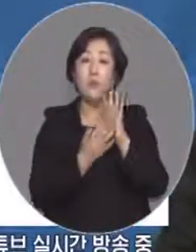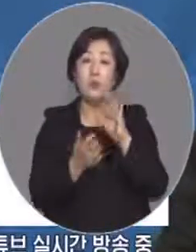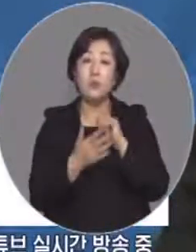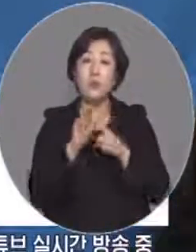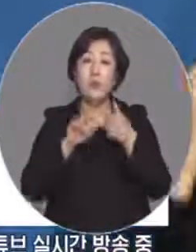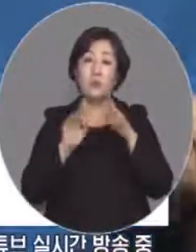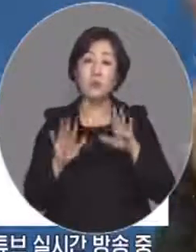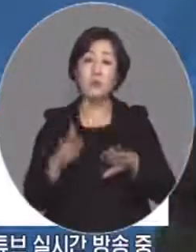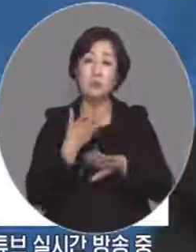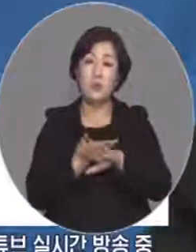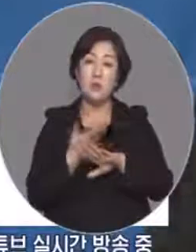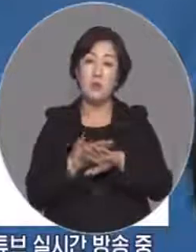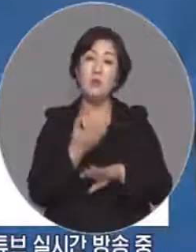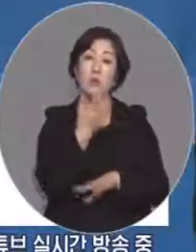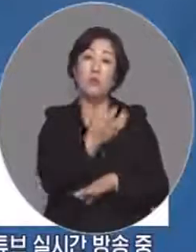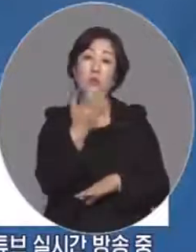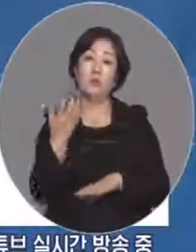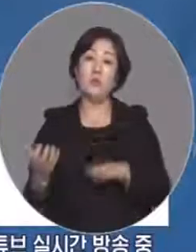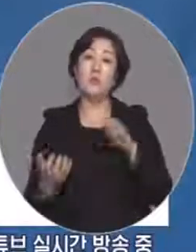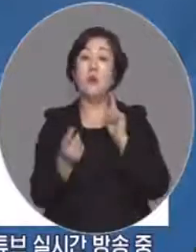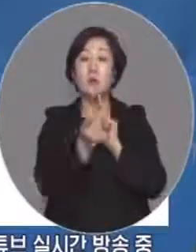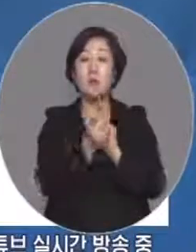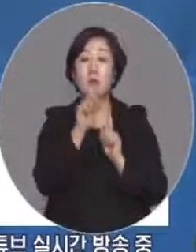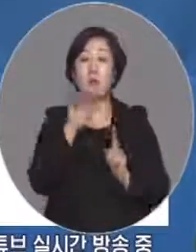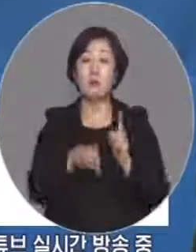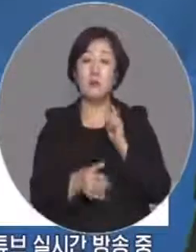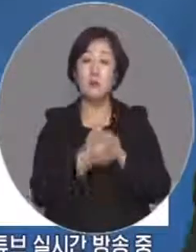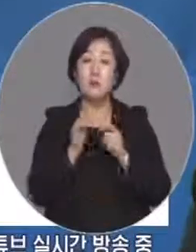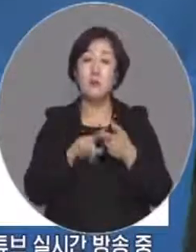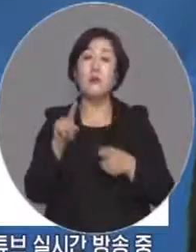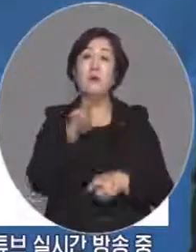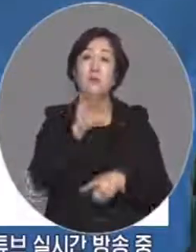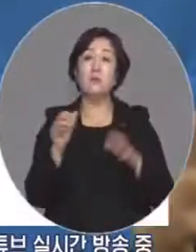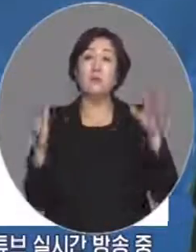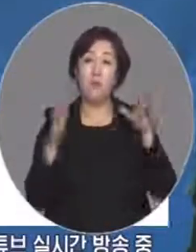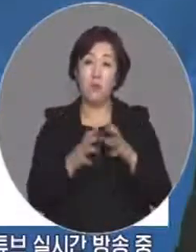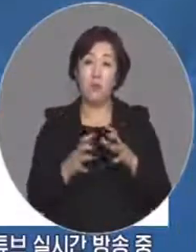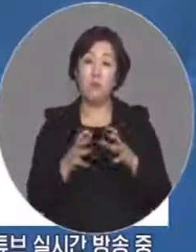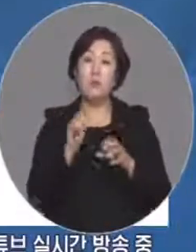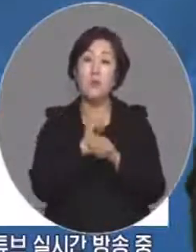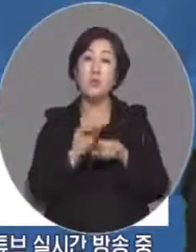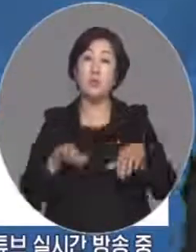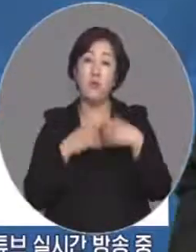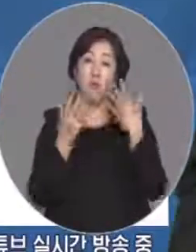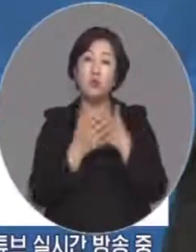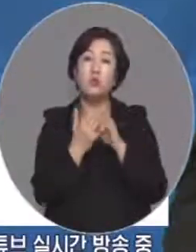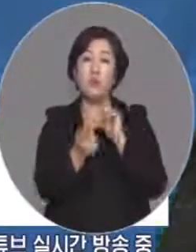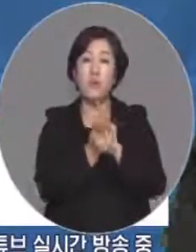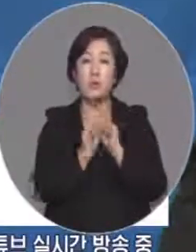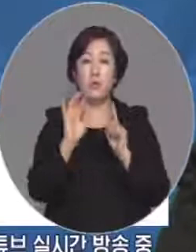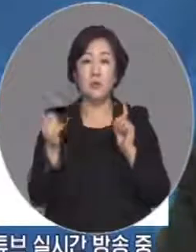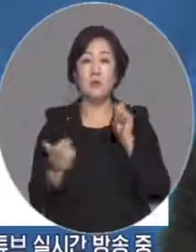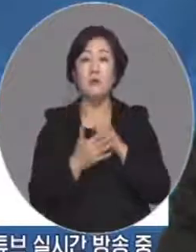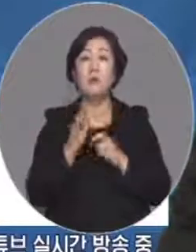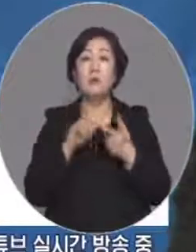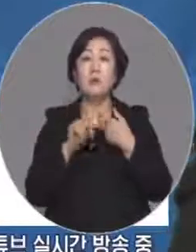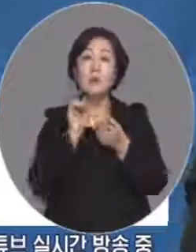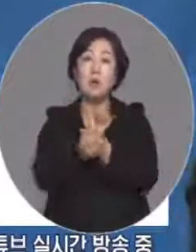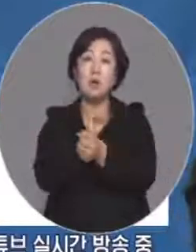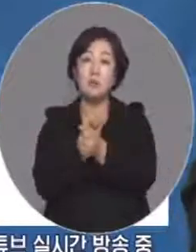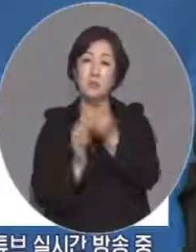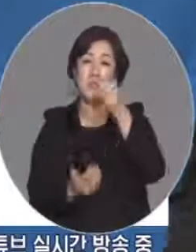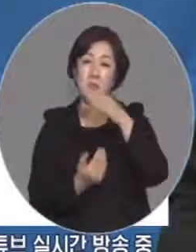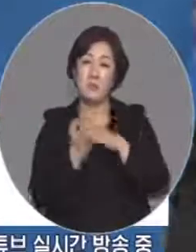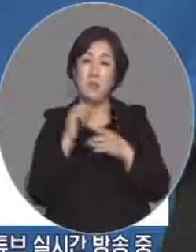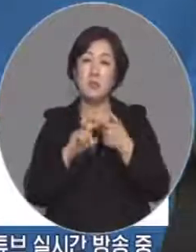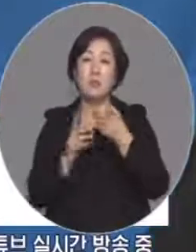여기서 만나고 또 다른 장소에서 만나고 이랬기 때문에 그 한 장소에서 모여서 뭐 다 만나서 접촉을 해서 확진이